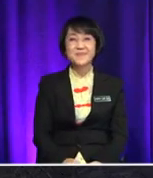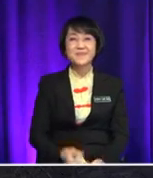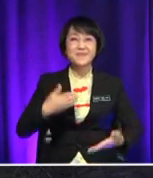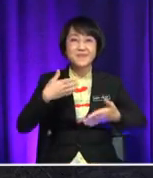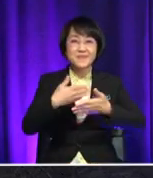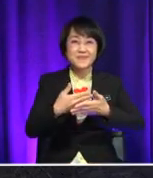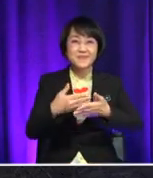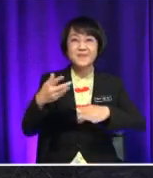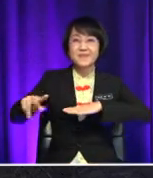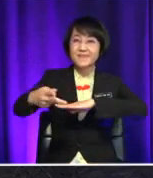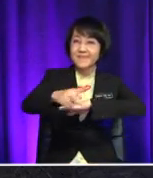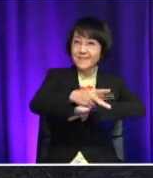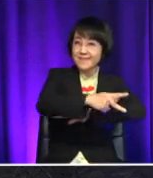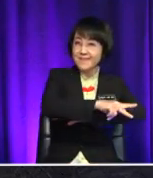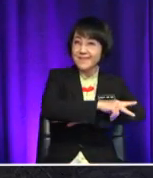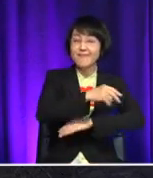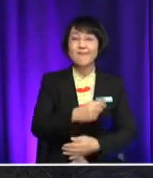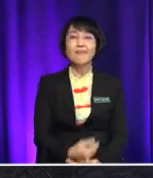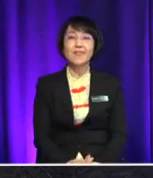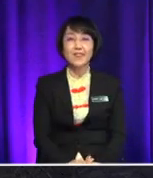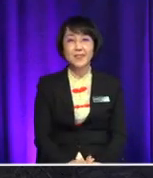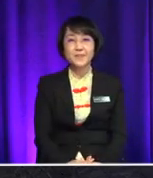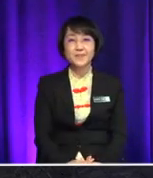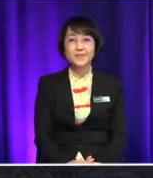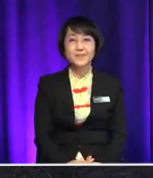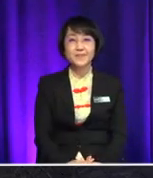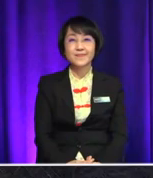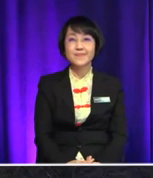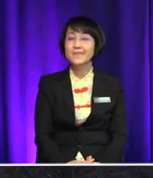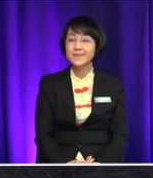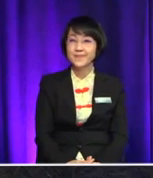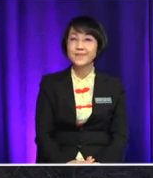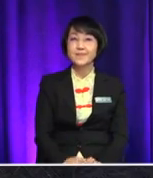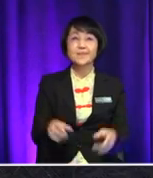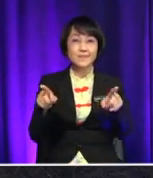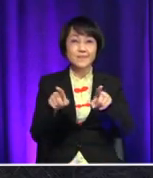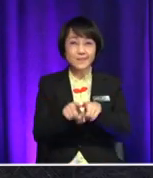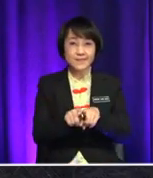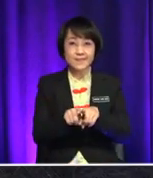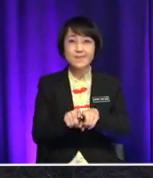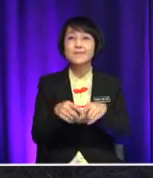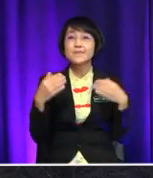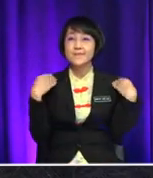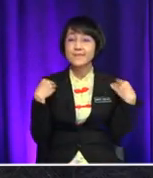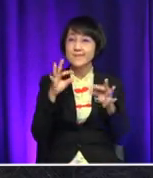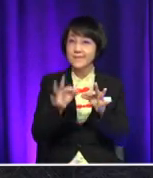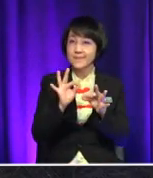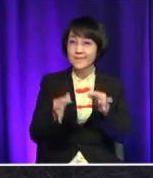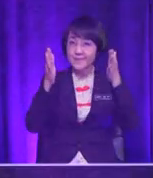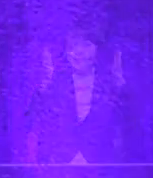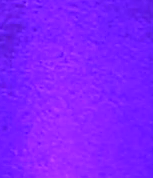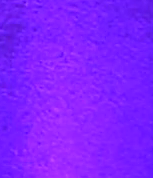dengan Tema kita pada hari Iya betul dan tak lupa juga di studio turut serta bersama dengan kami pada hari ini cikguru